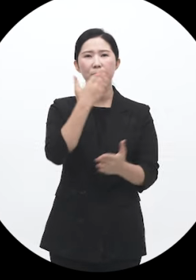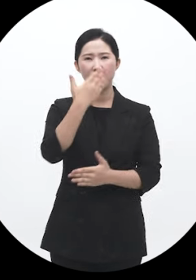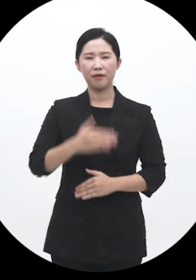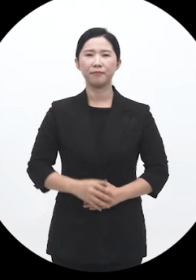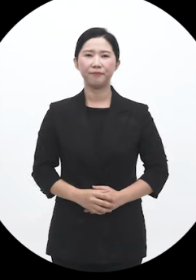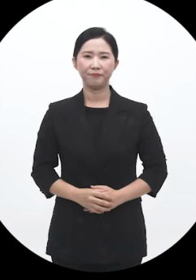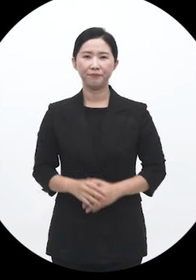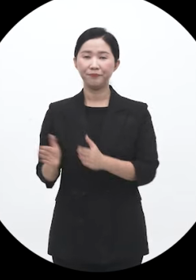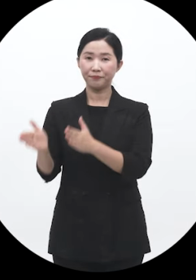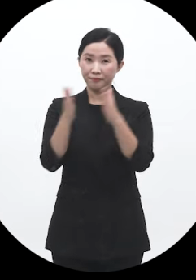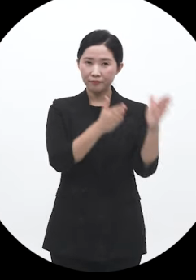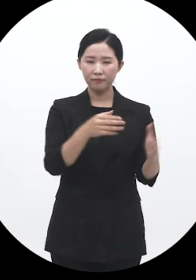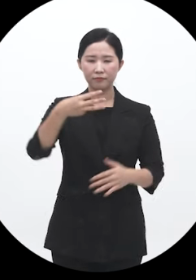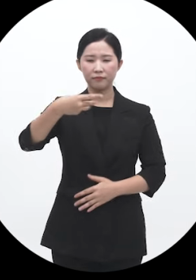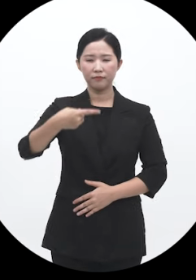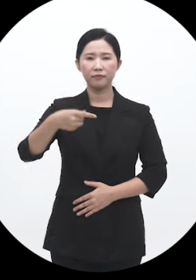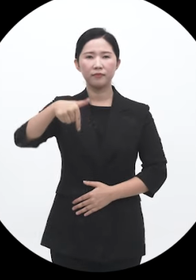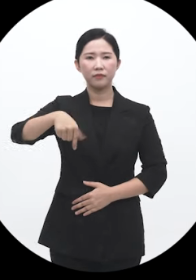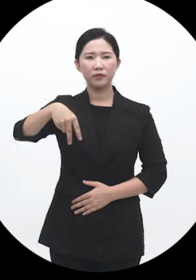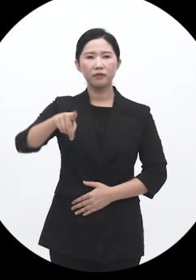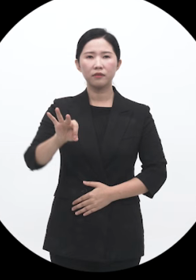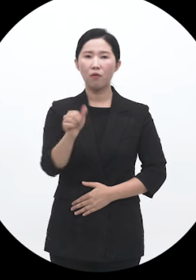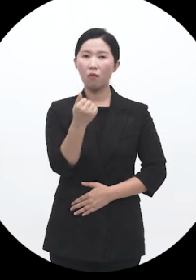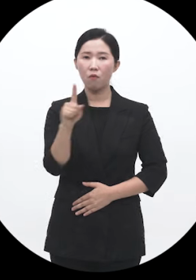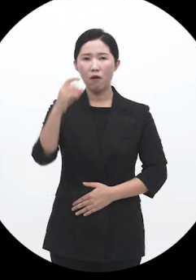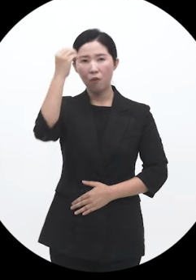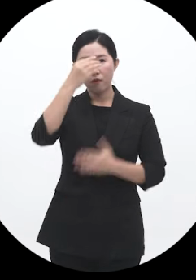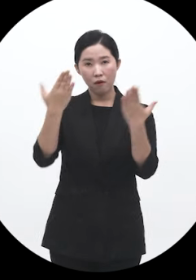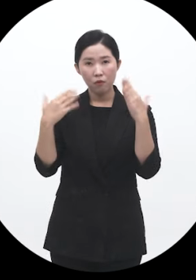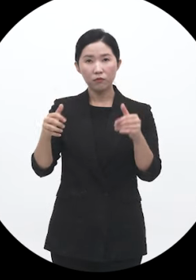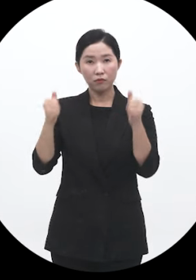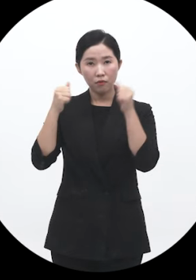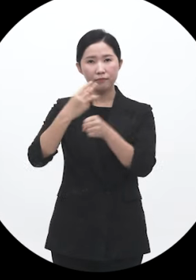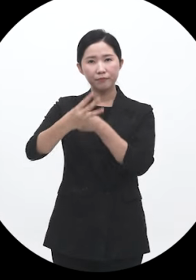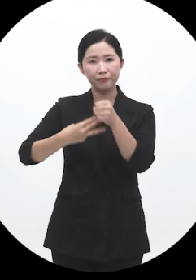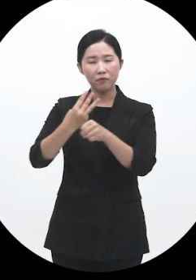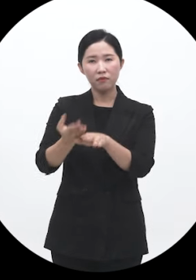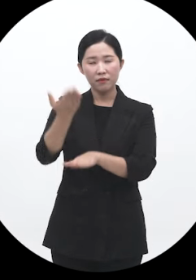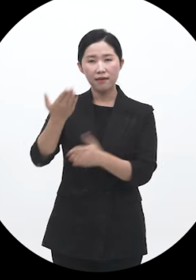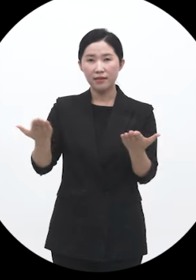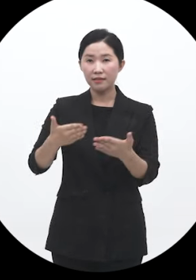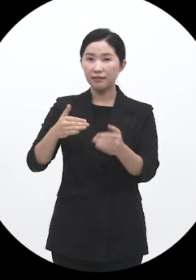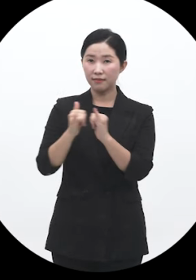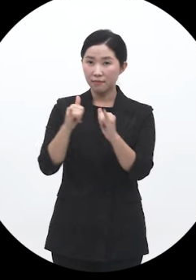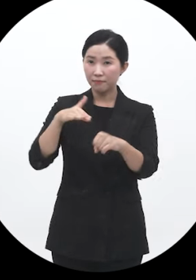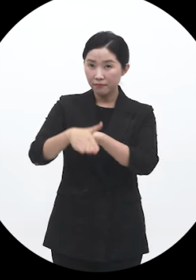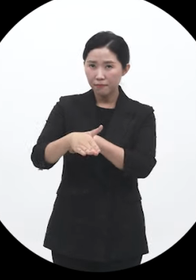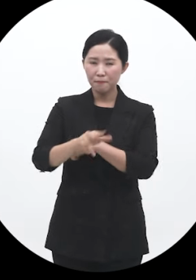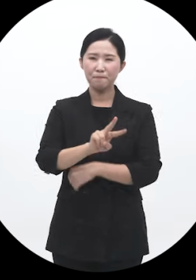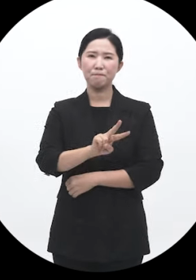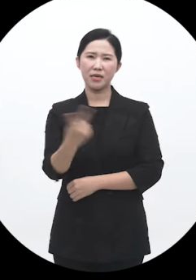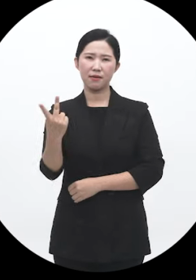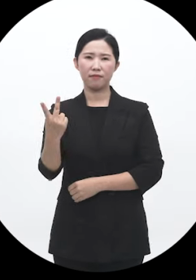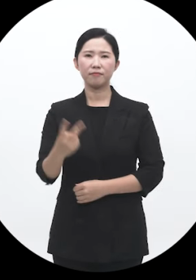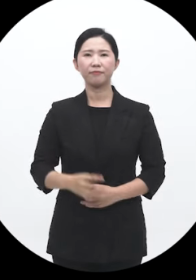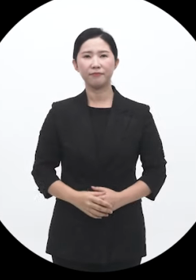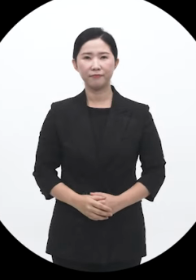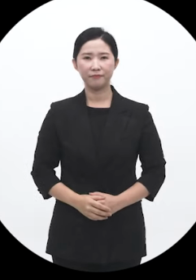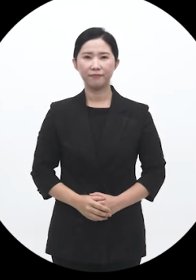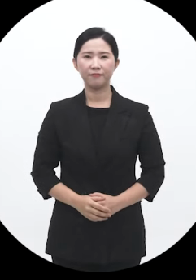마지막으로 특성화고등을 졸업한 재직자 전형은 올해부터는 학생부 종합전형으로